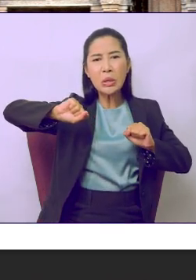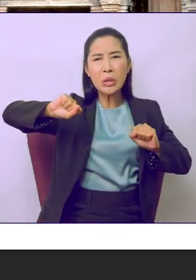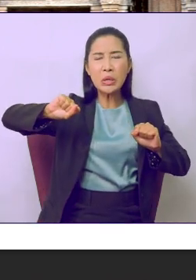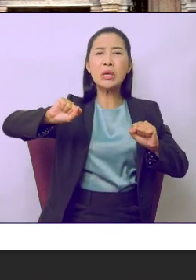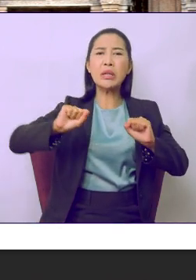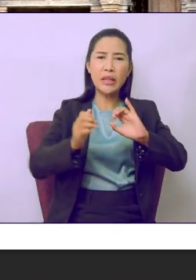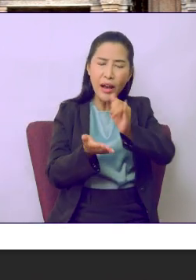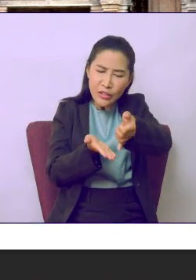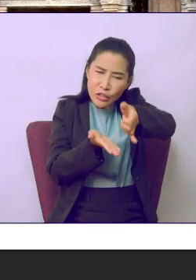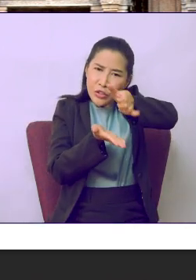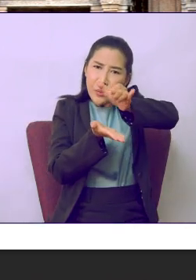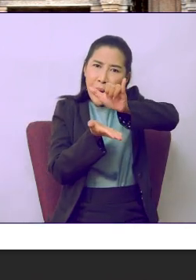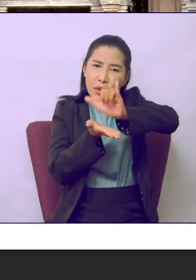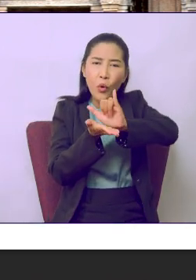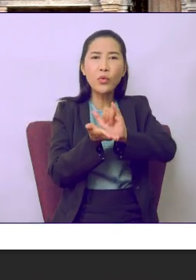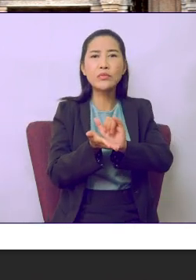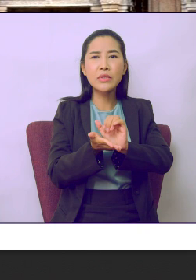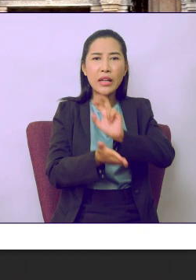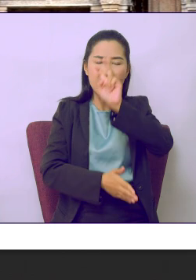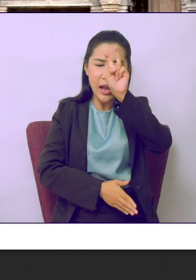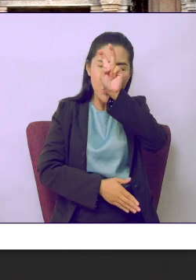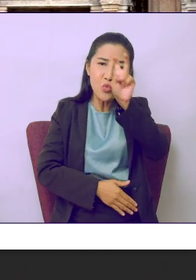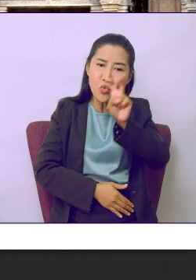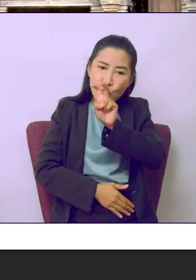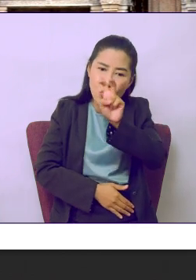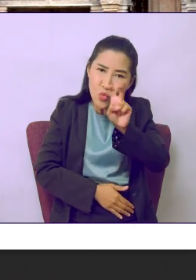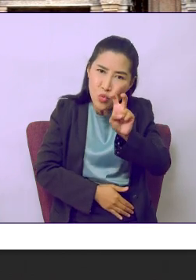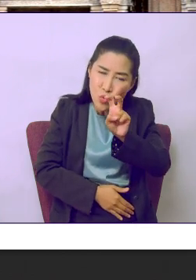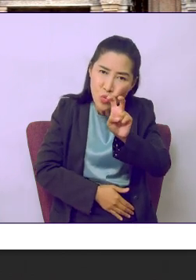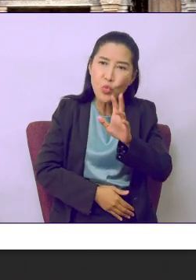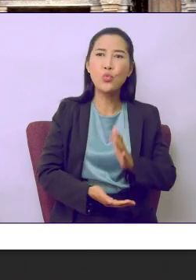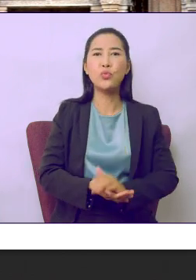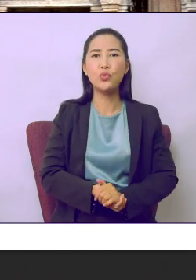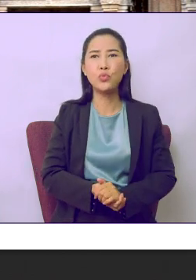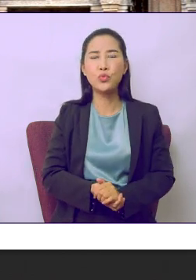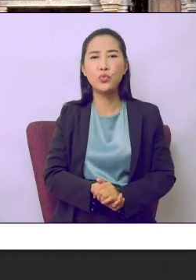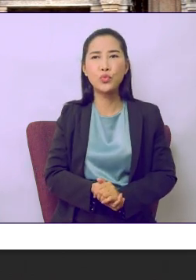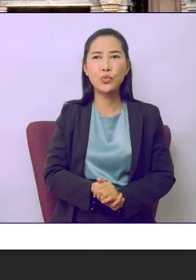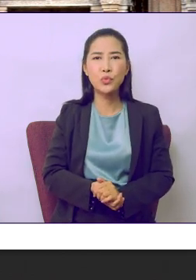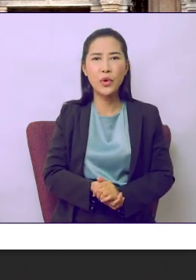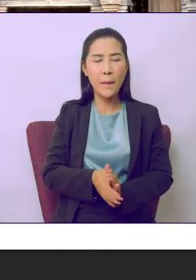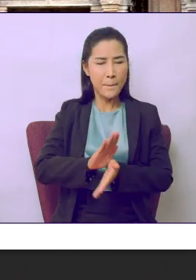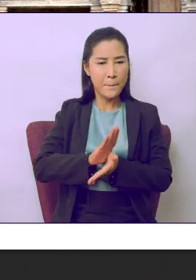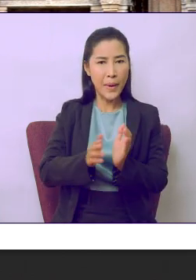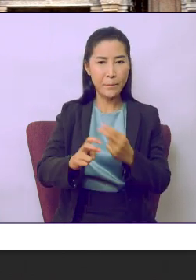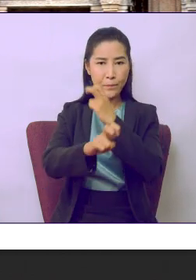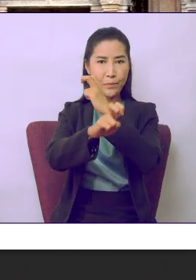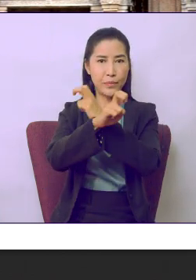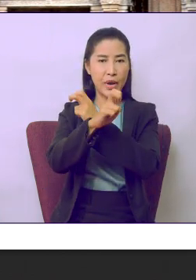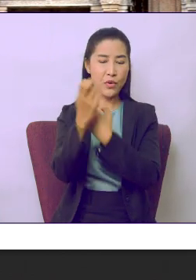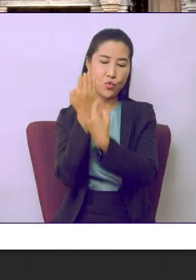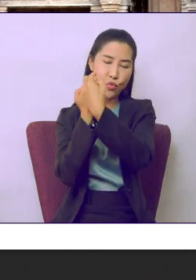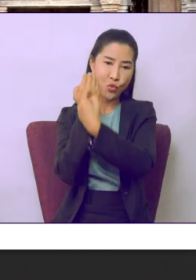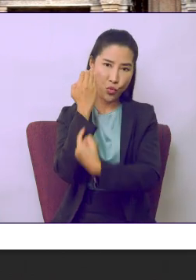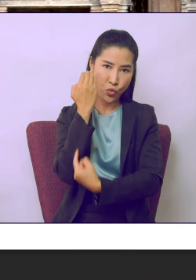สะพานโค้งนะครับกับท่างูเนาะท่าภุชงค์เนี่ยนะครับที่ไว้ใช้นะครับอ่าปรับกระดูกสันหลังนะครับออก